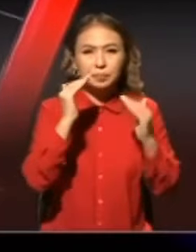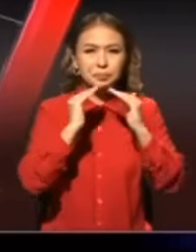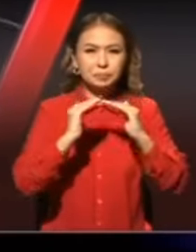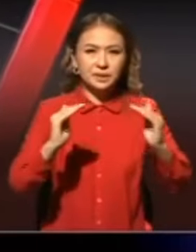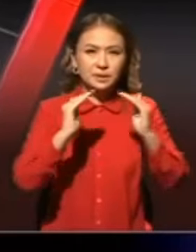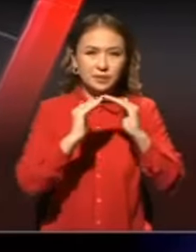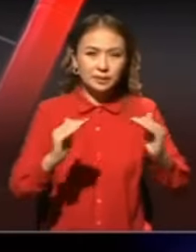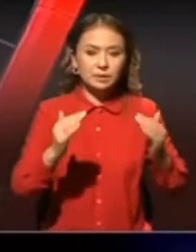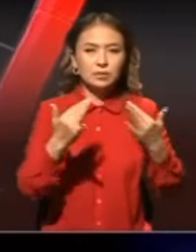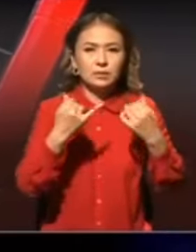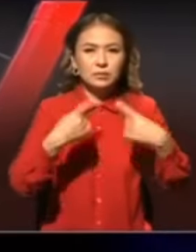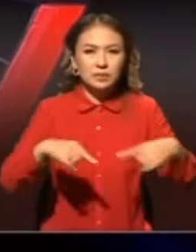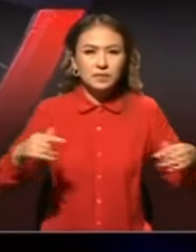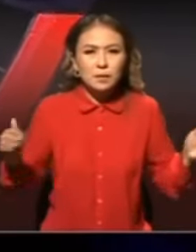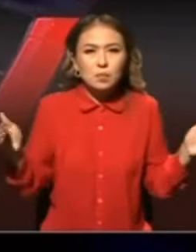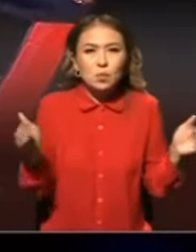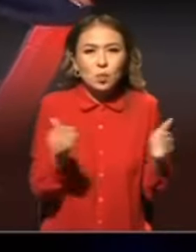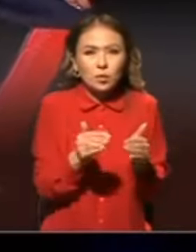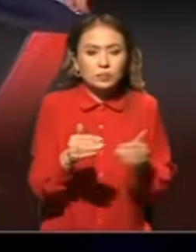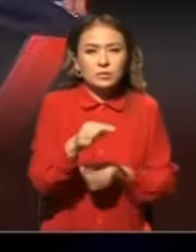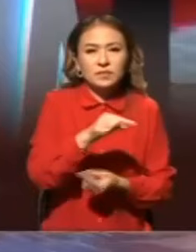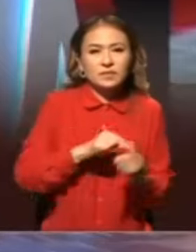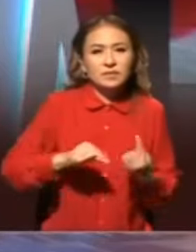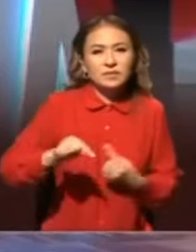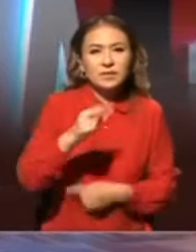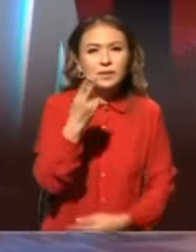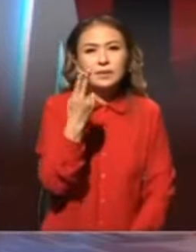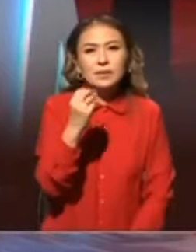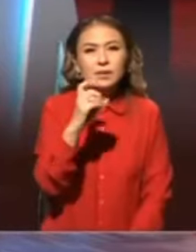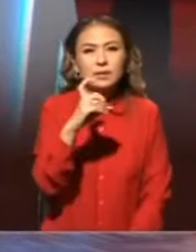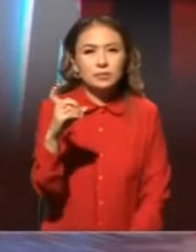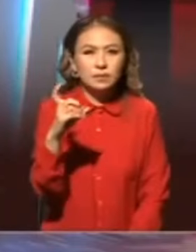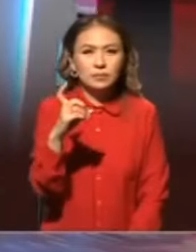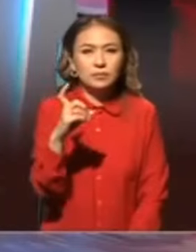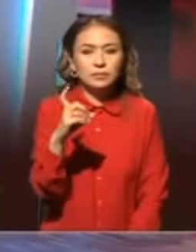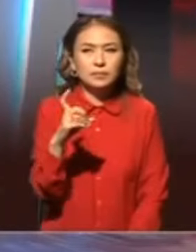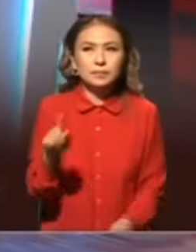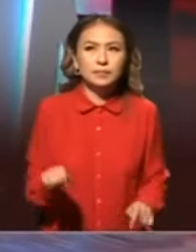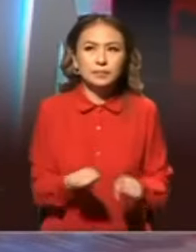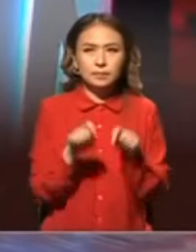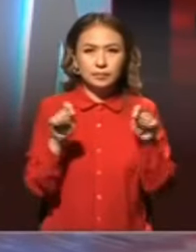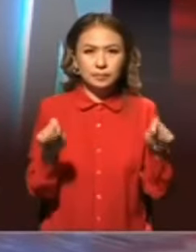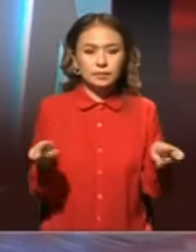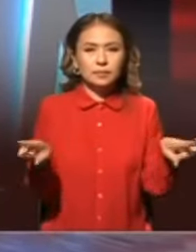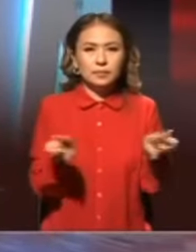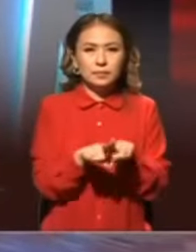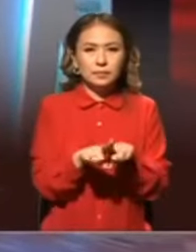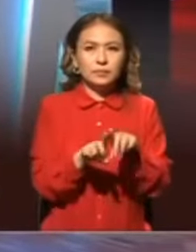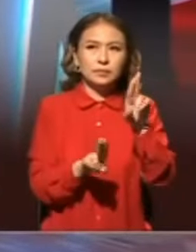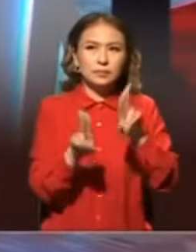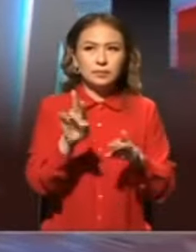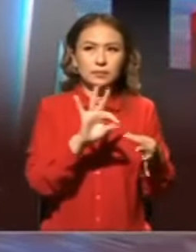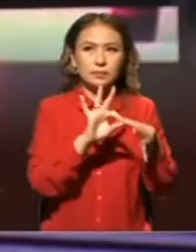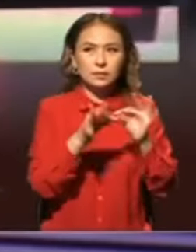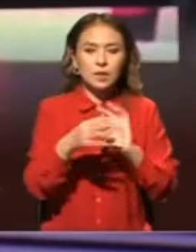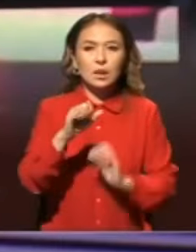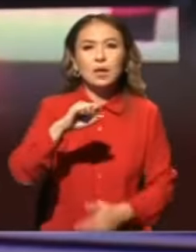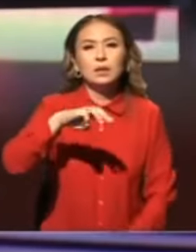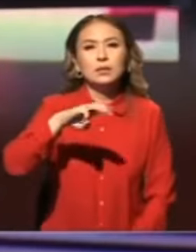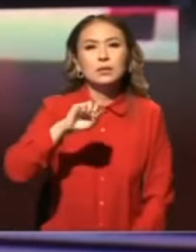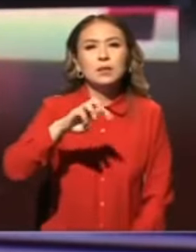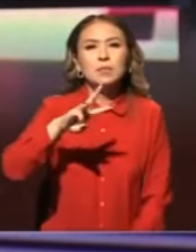жылыжайларды, одан бөлек мынау кішігірім өңдеу цехтарын жаңағы іске қосу. Осындай жүйелермен мына Атамекен